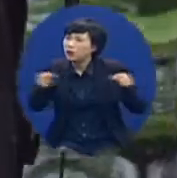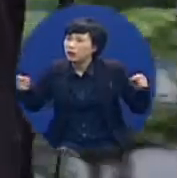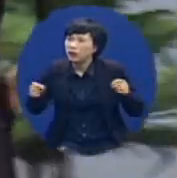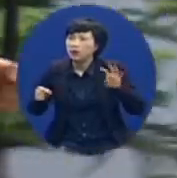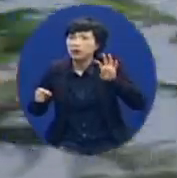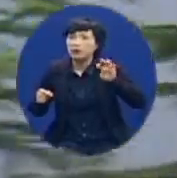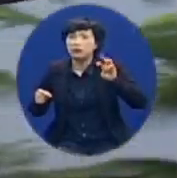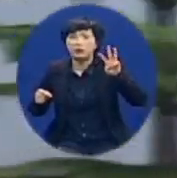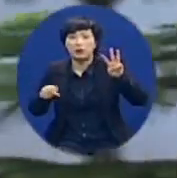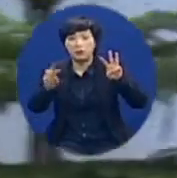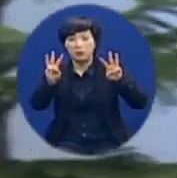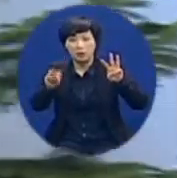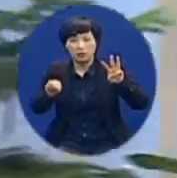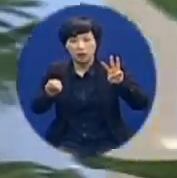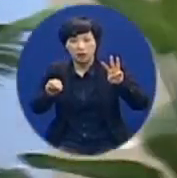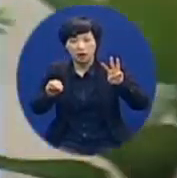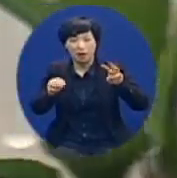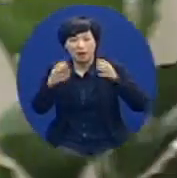43m